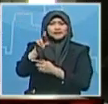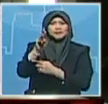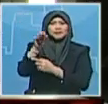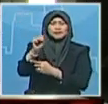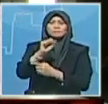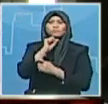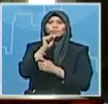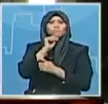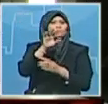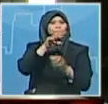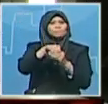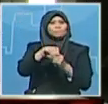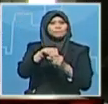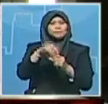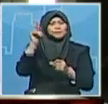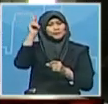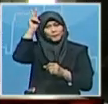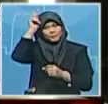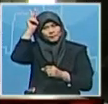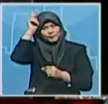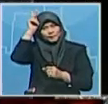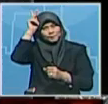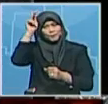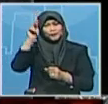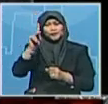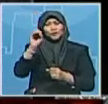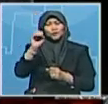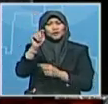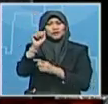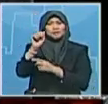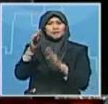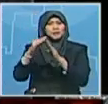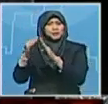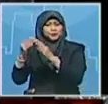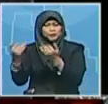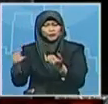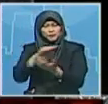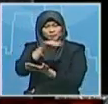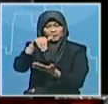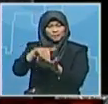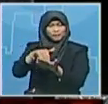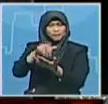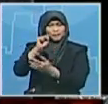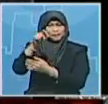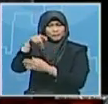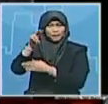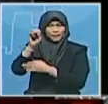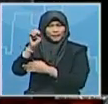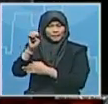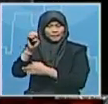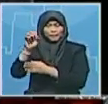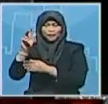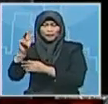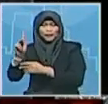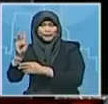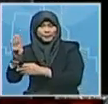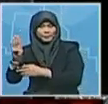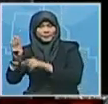apa. Yang Kota Baru ini, apa ni, Central Spine, Kota Baru ke